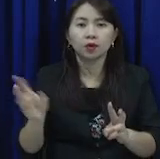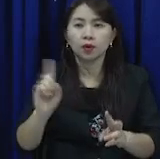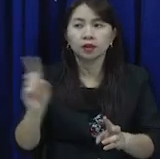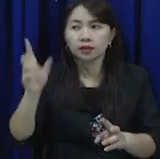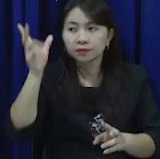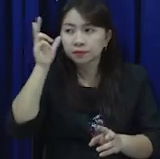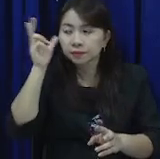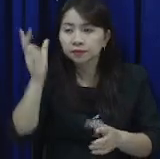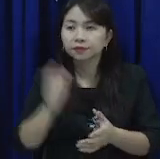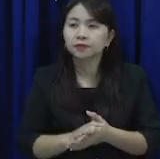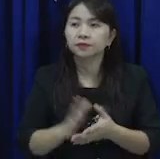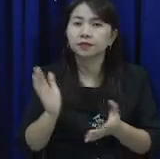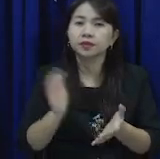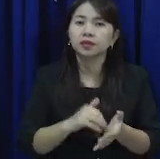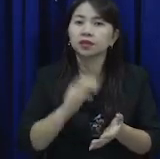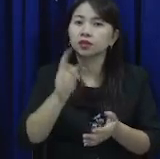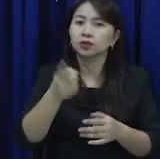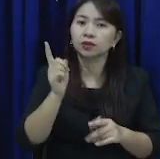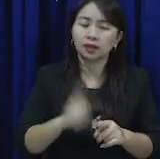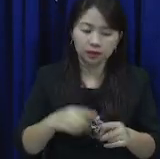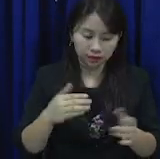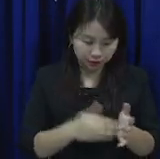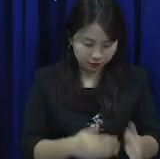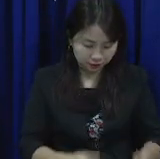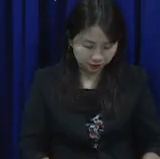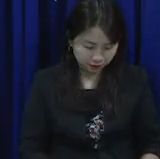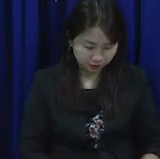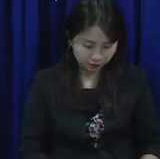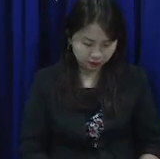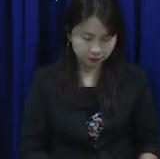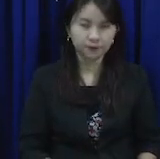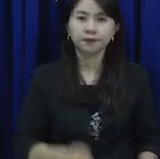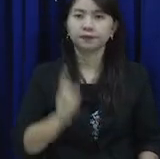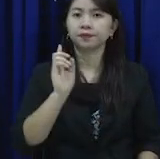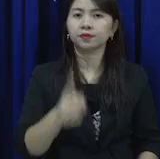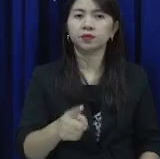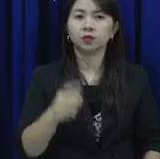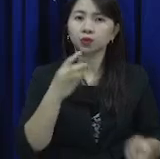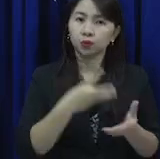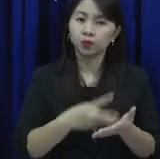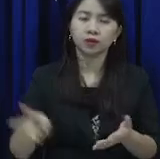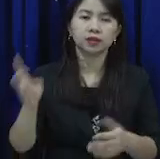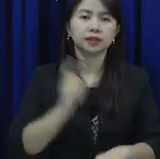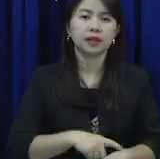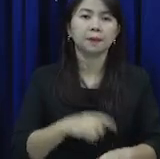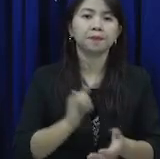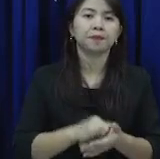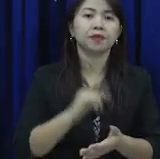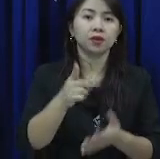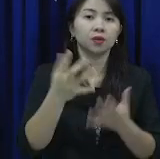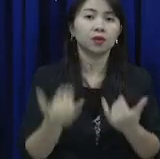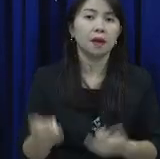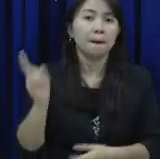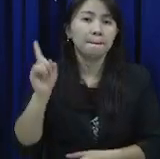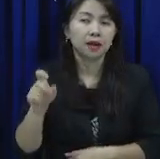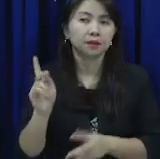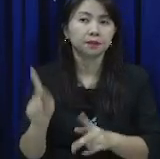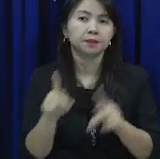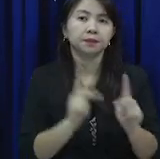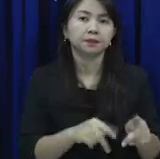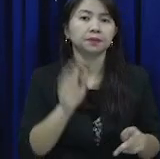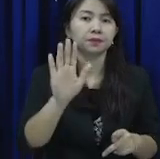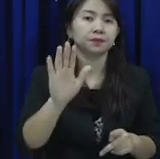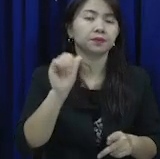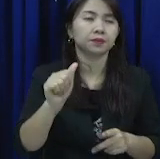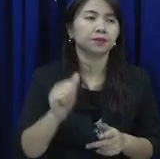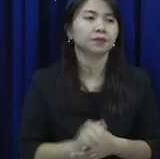diyablo hindi niyo mapapansin you are wasting the time na sana nagku kayo ng sarili ninyo Yeah